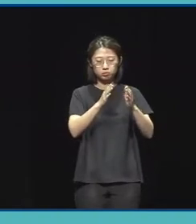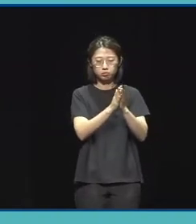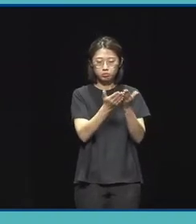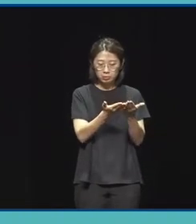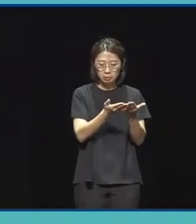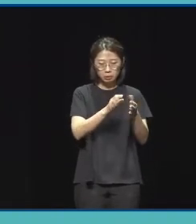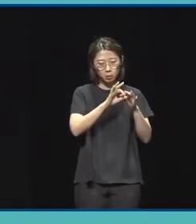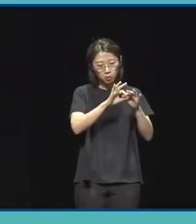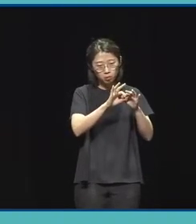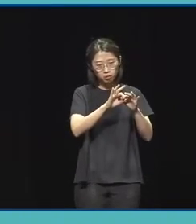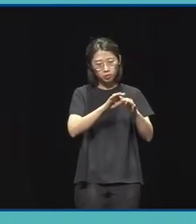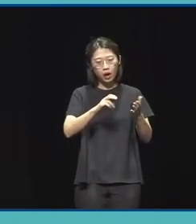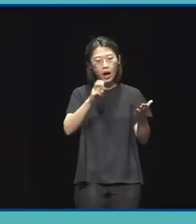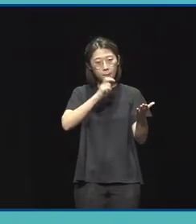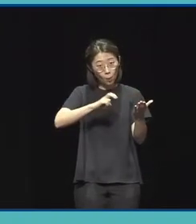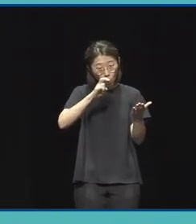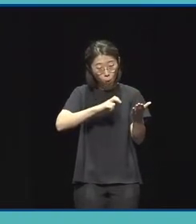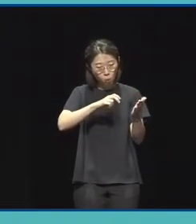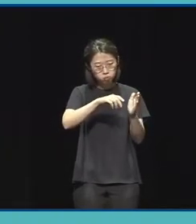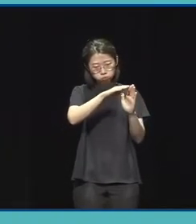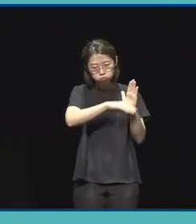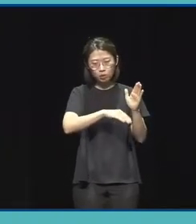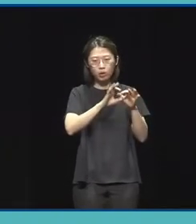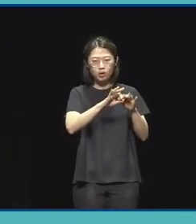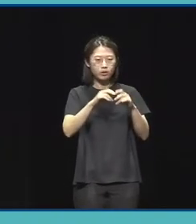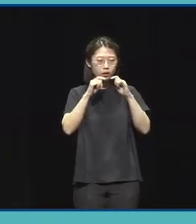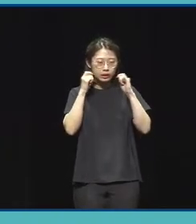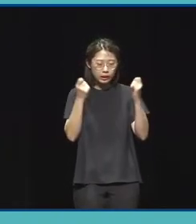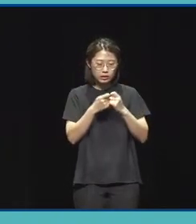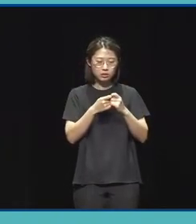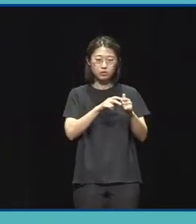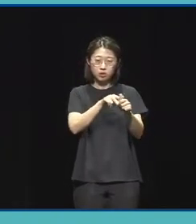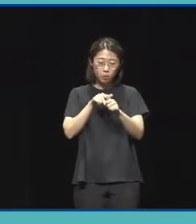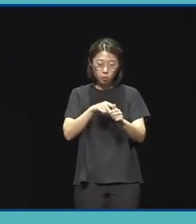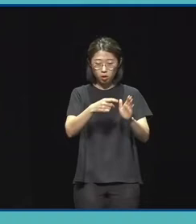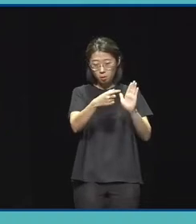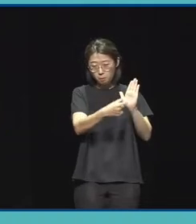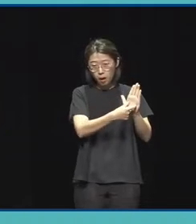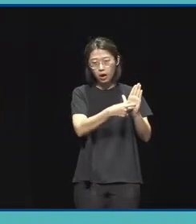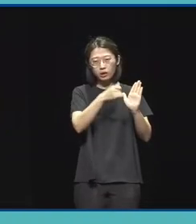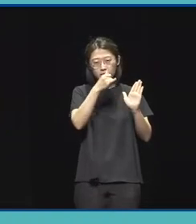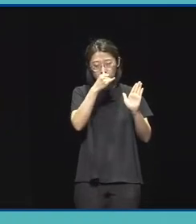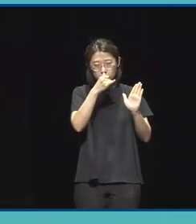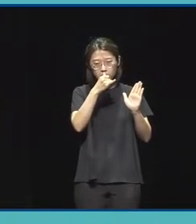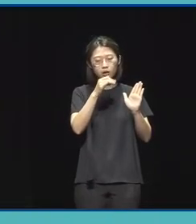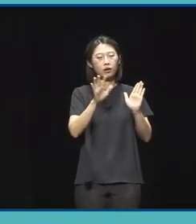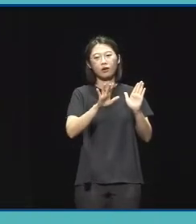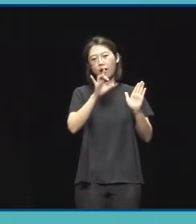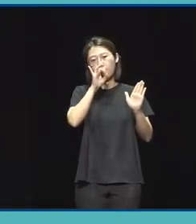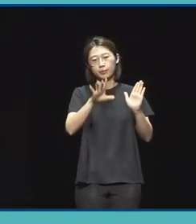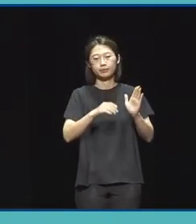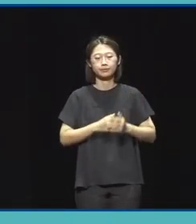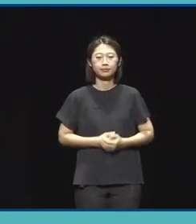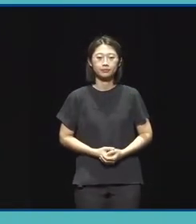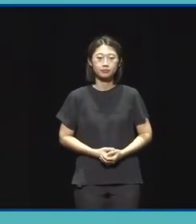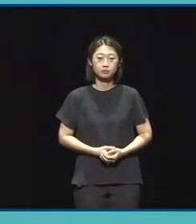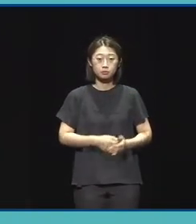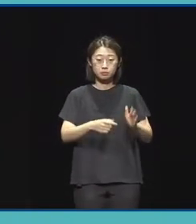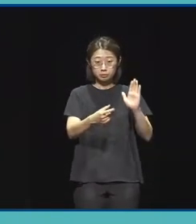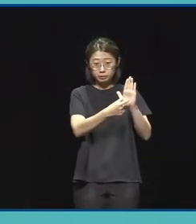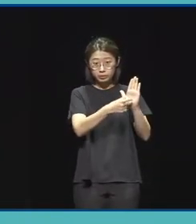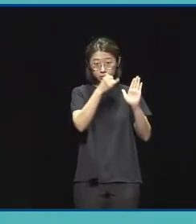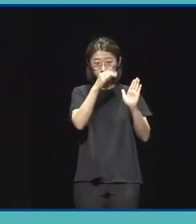악보에는 절대로 개인의 정보가 누출될 수 있는 그런 정보들을 담으시면 안되십니다 그렇게 됐을 경우에는